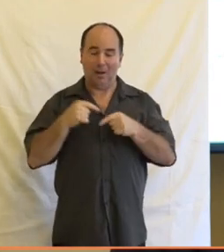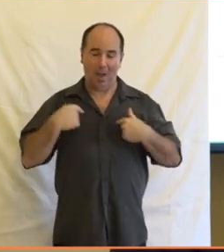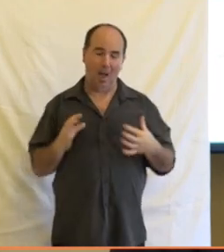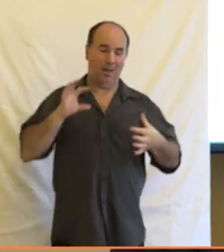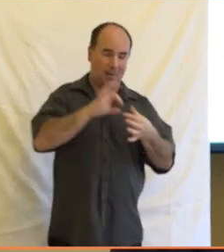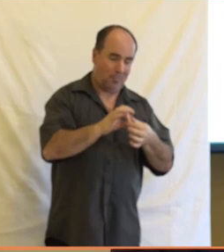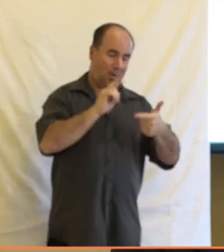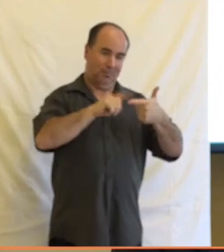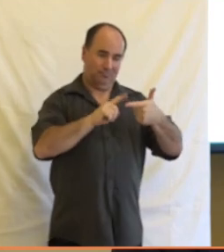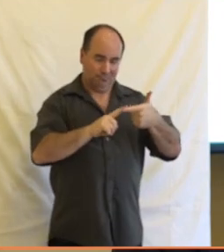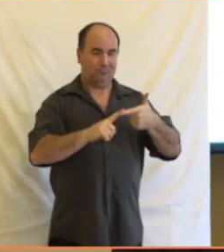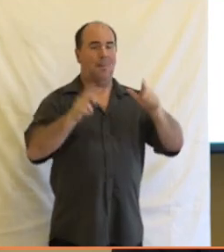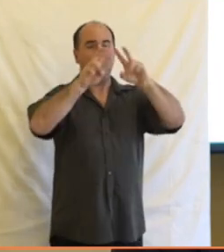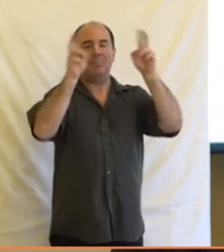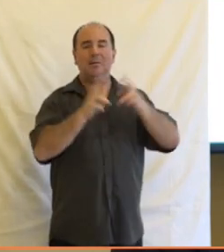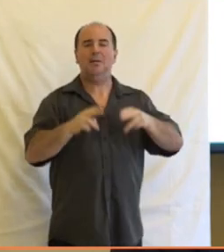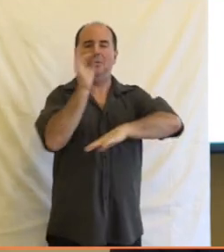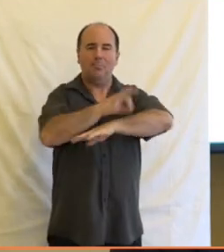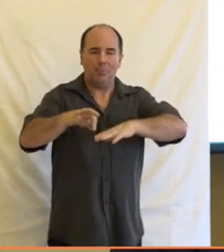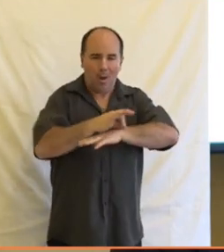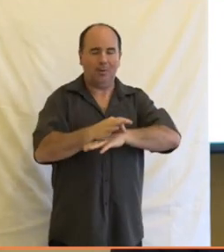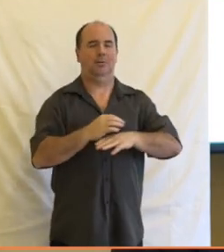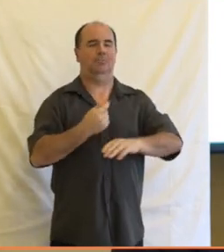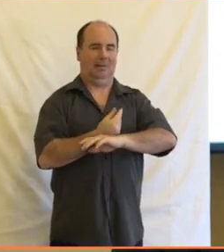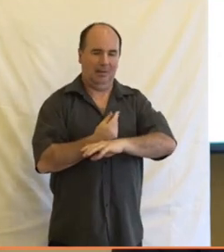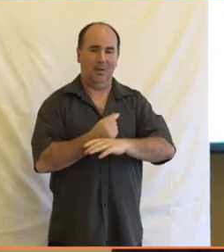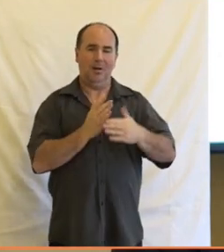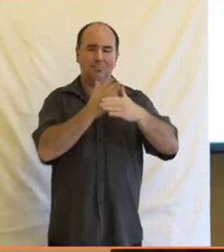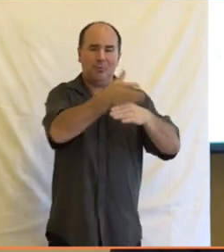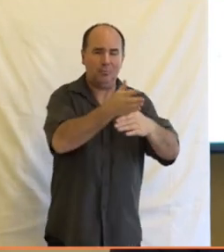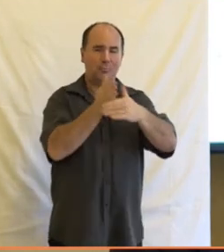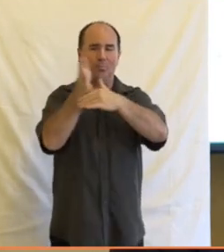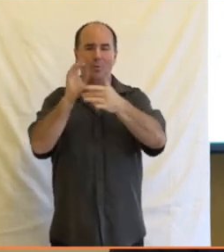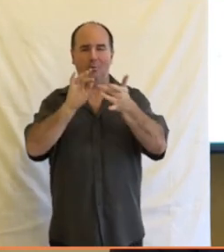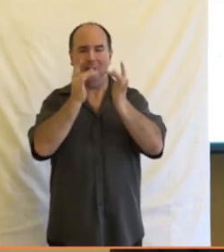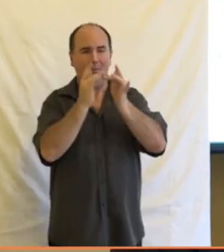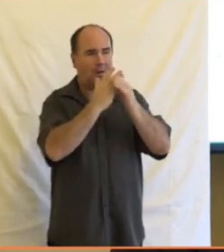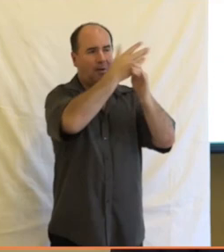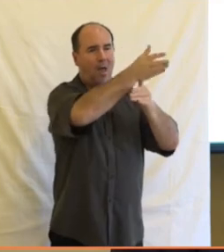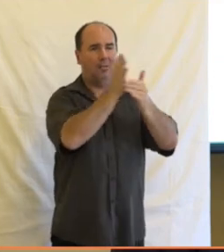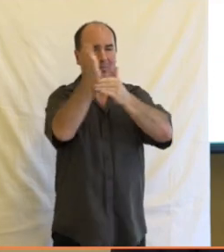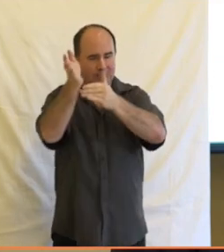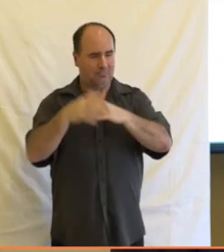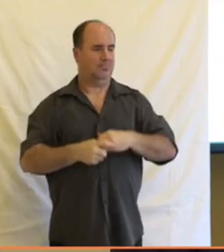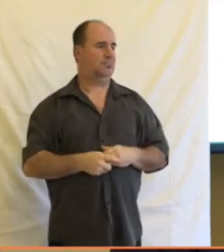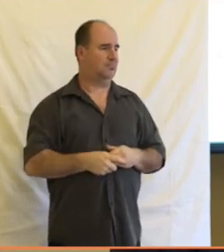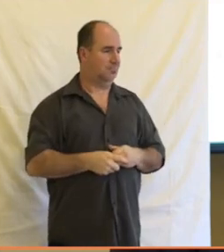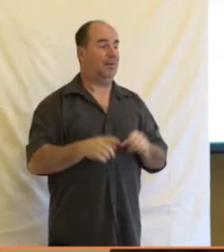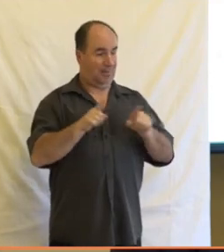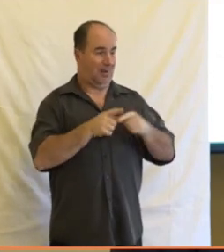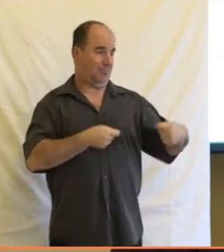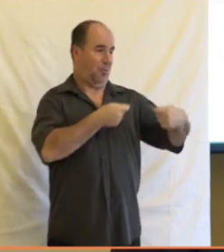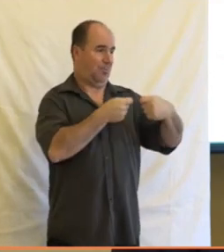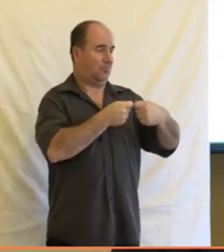projektů, které se právě týkají digitální přístupnosti, takže spolupracuji s kolegy z České republiky, ze zahraničí právě